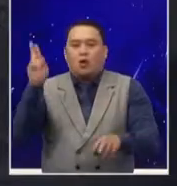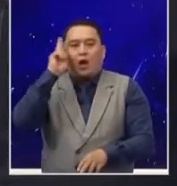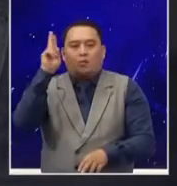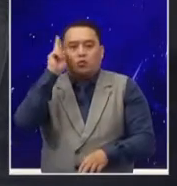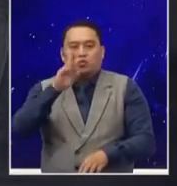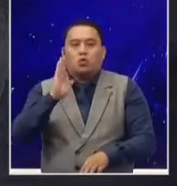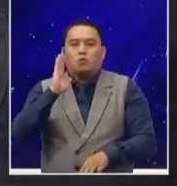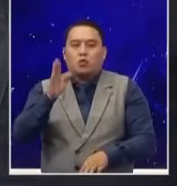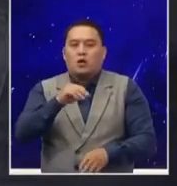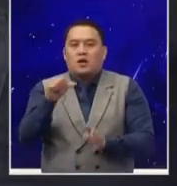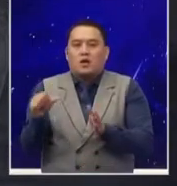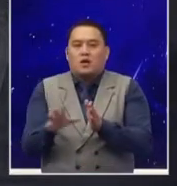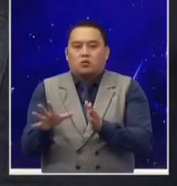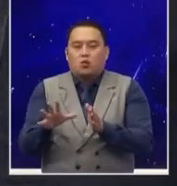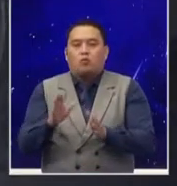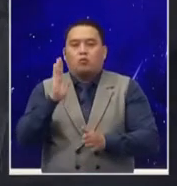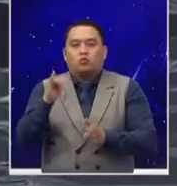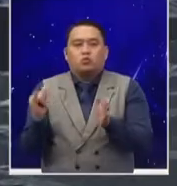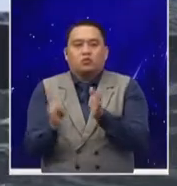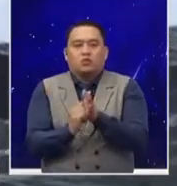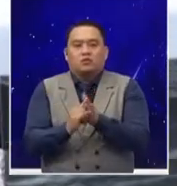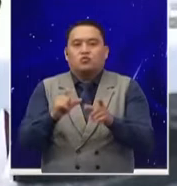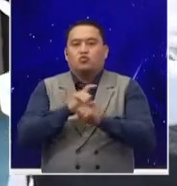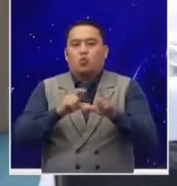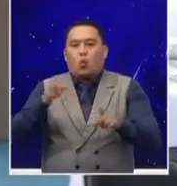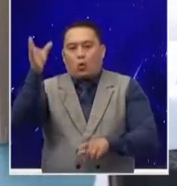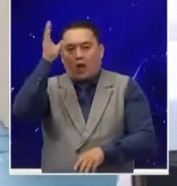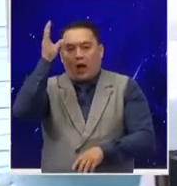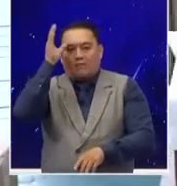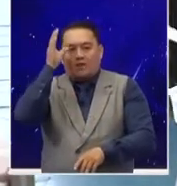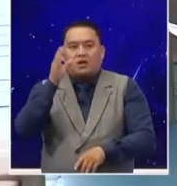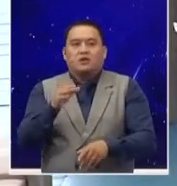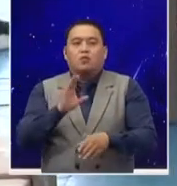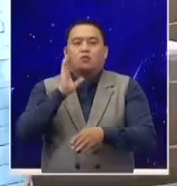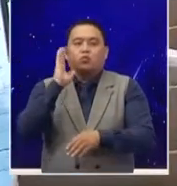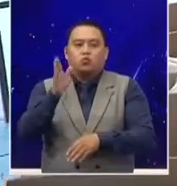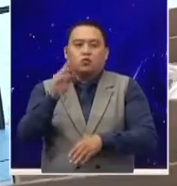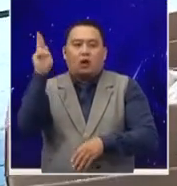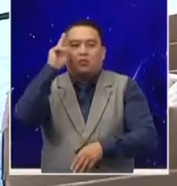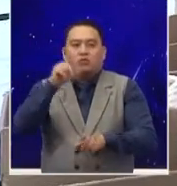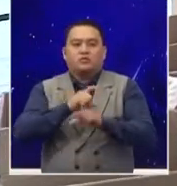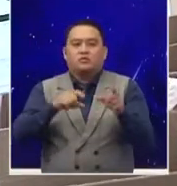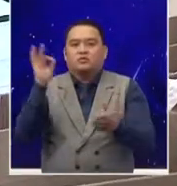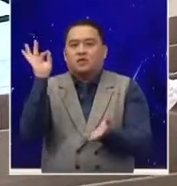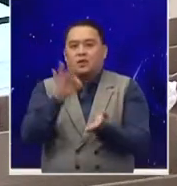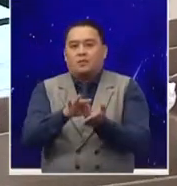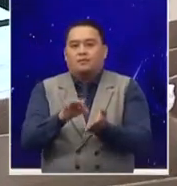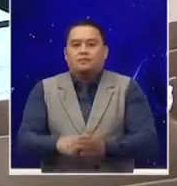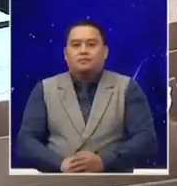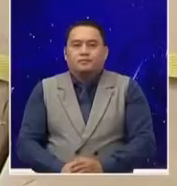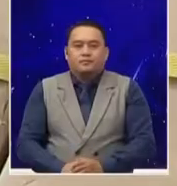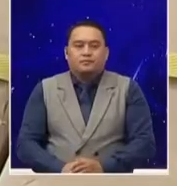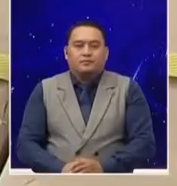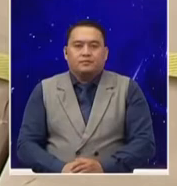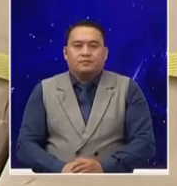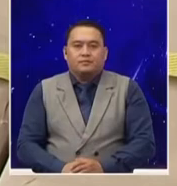формату обучения электронное оборудование будет установлено в образовательных учреждениях для дальнейшего служения образовательным целям. Рустам Аралбаев,